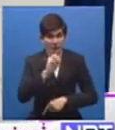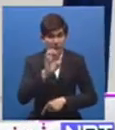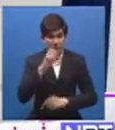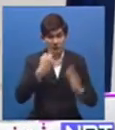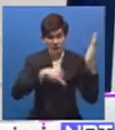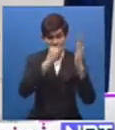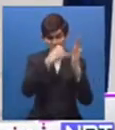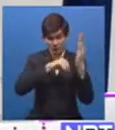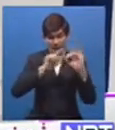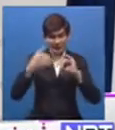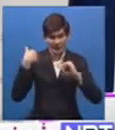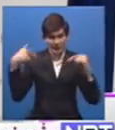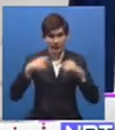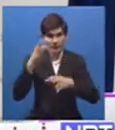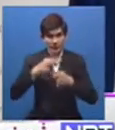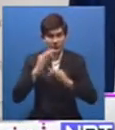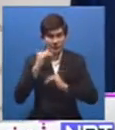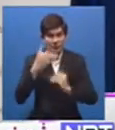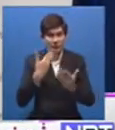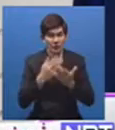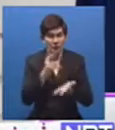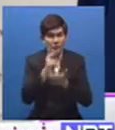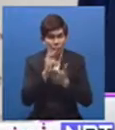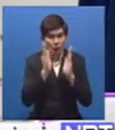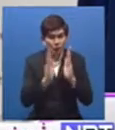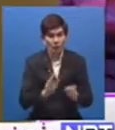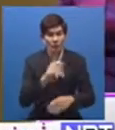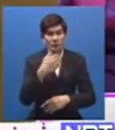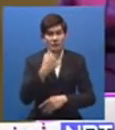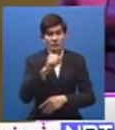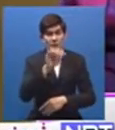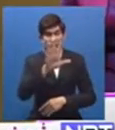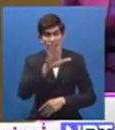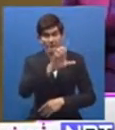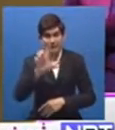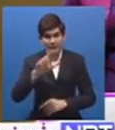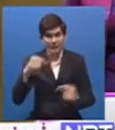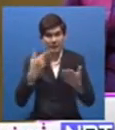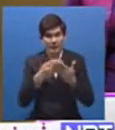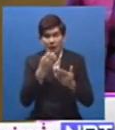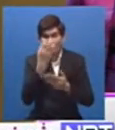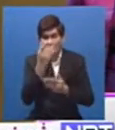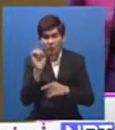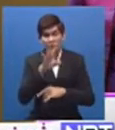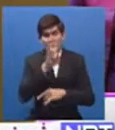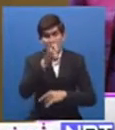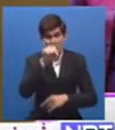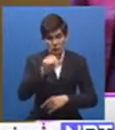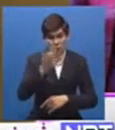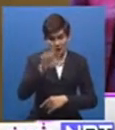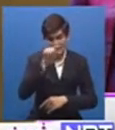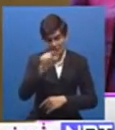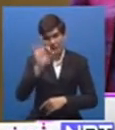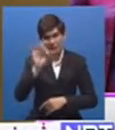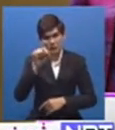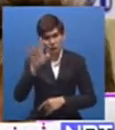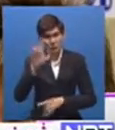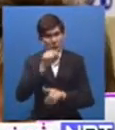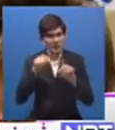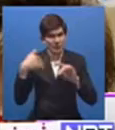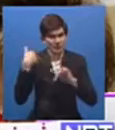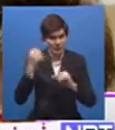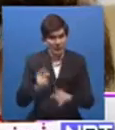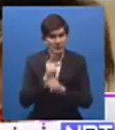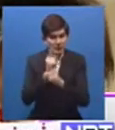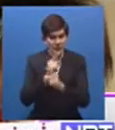ต่างจังหวัดโดยธนาคารนั้นกำหนดวงเงินสินเชื่อรายละไม่เกิน 15ล้านบาทอัตราดอกเบี้ยร้อยละ7.5 - 9.5ตามลักษณะการ